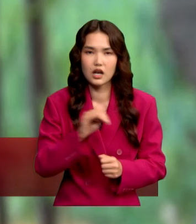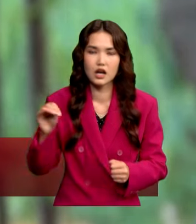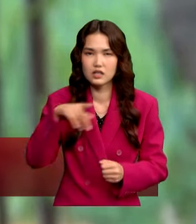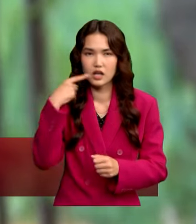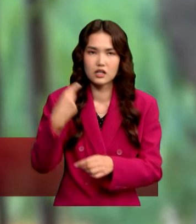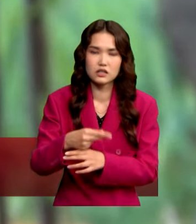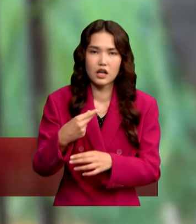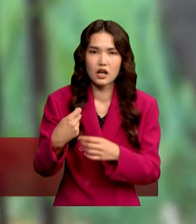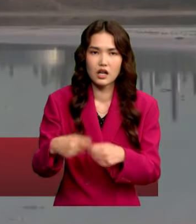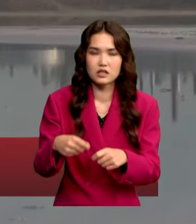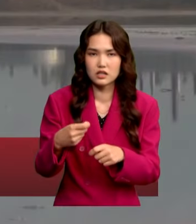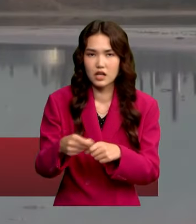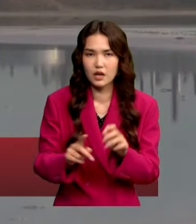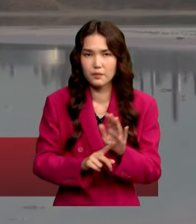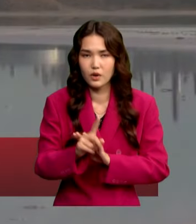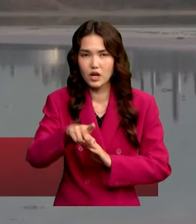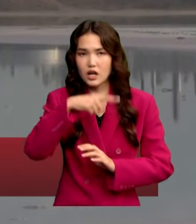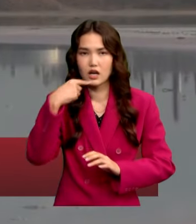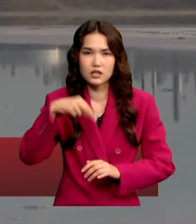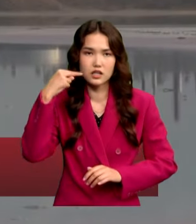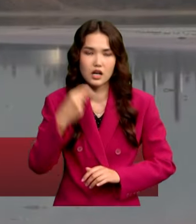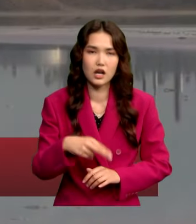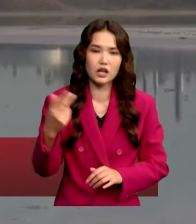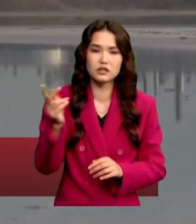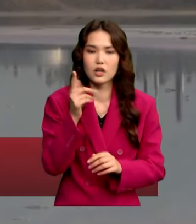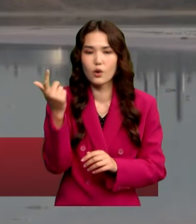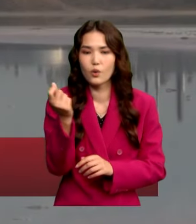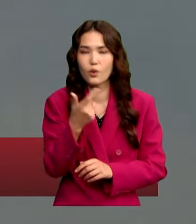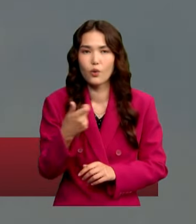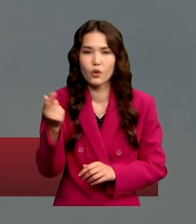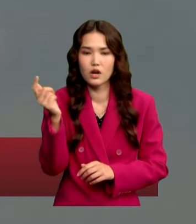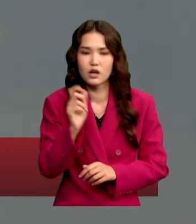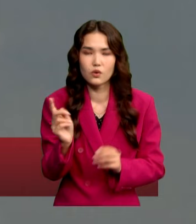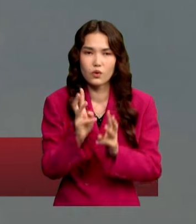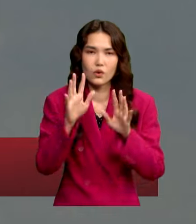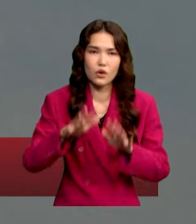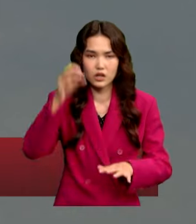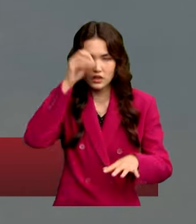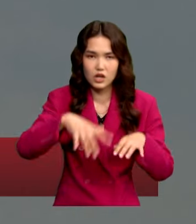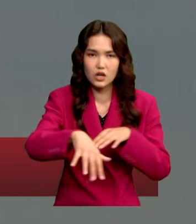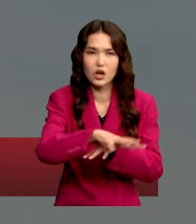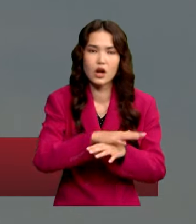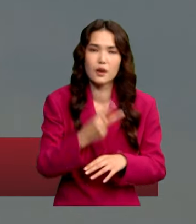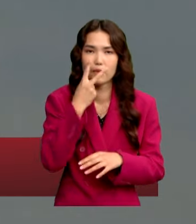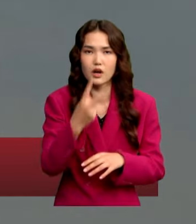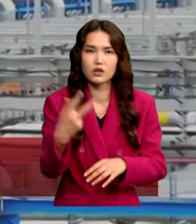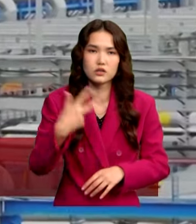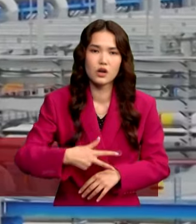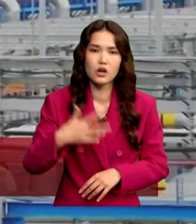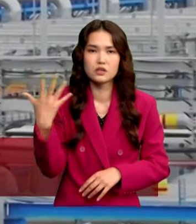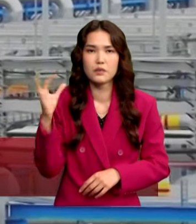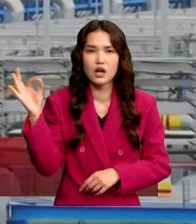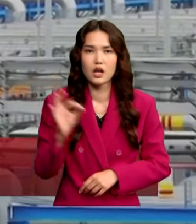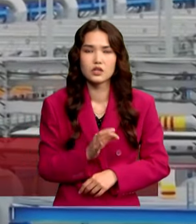үзіп жатыр әлі күнге дейін. Ресей Қытаймен көгілдір отын саудасында қазірдің өзінде еуропалық тұтынушыларға қарағанда